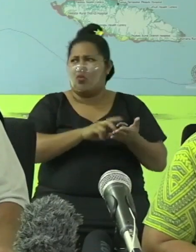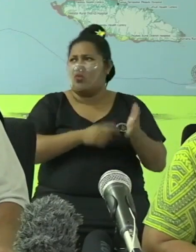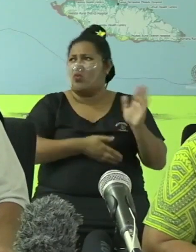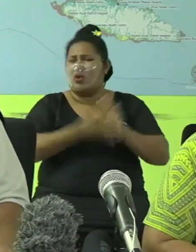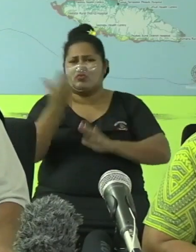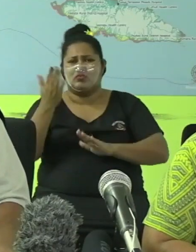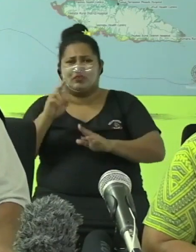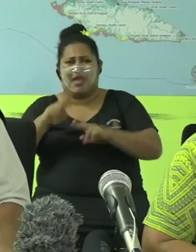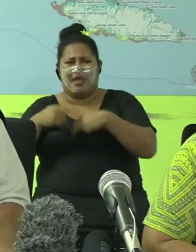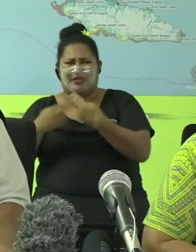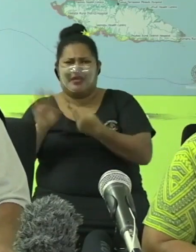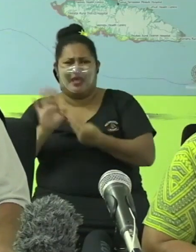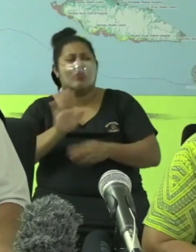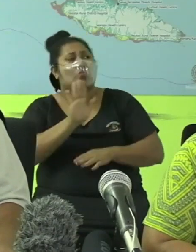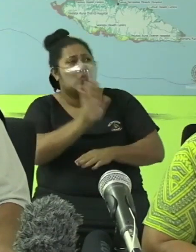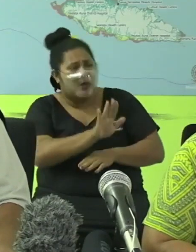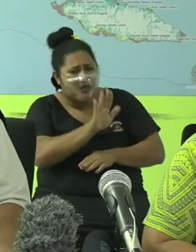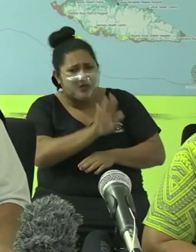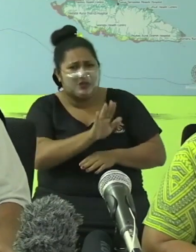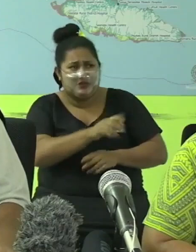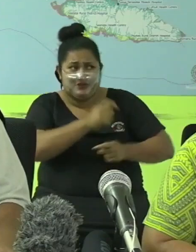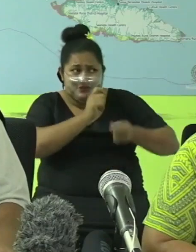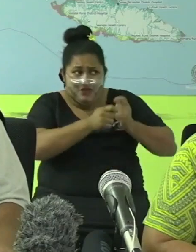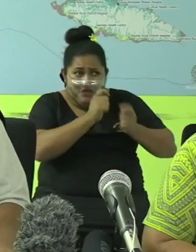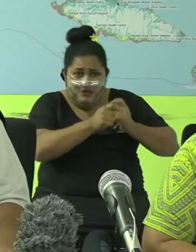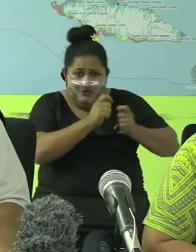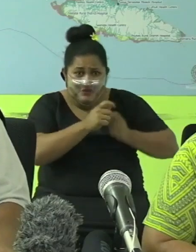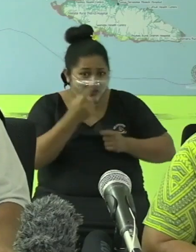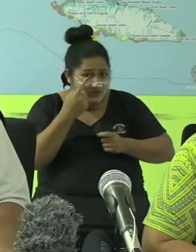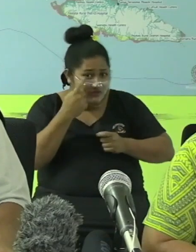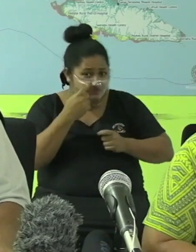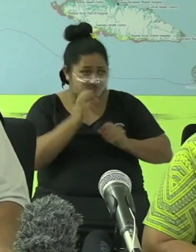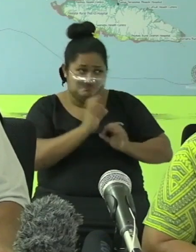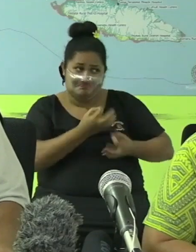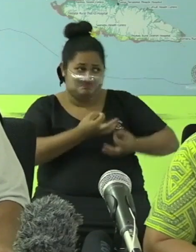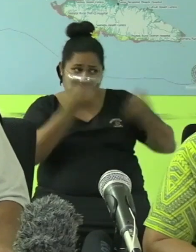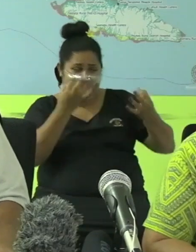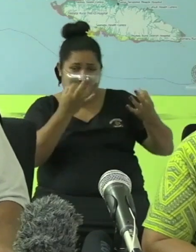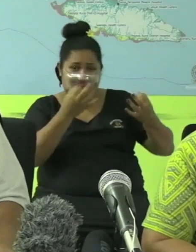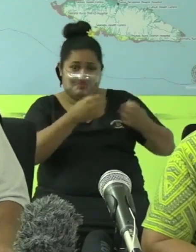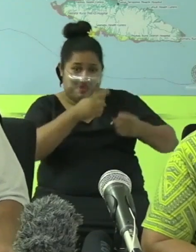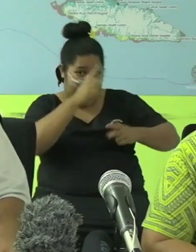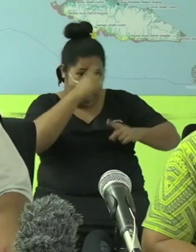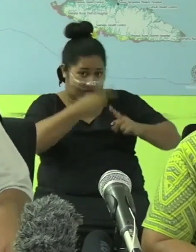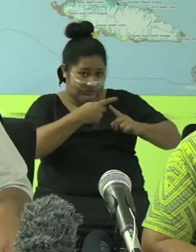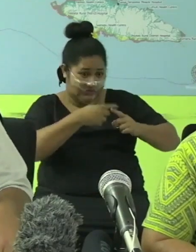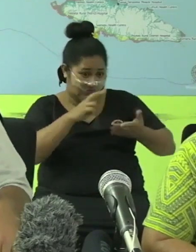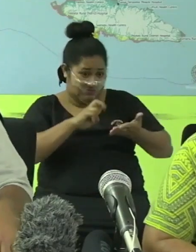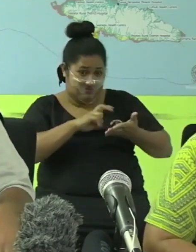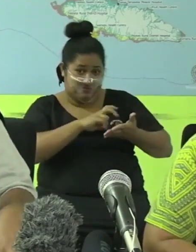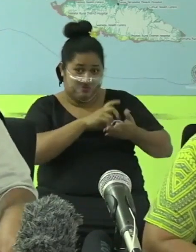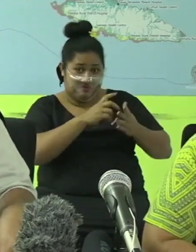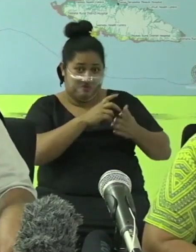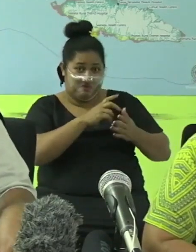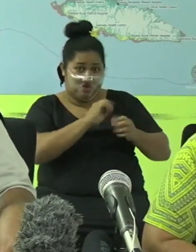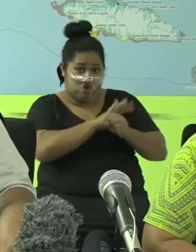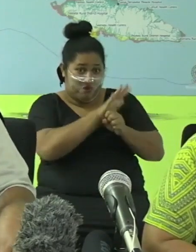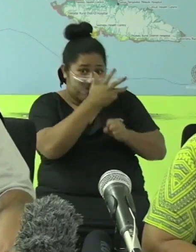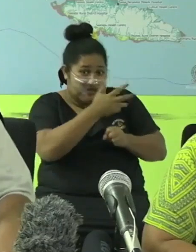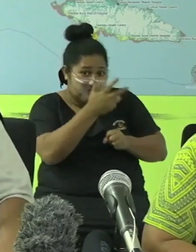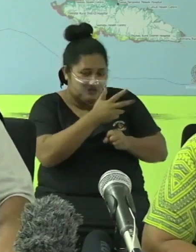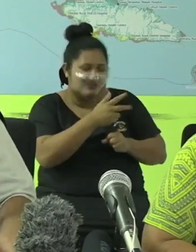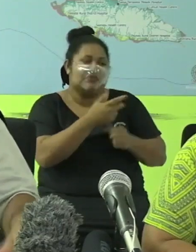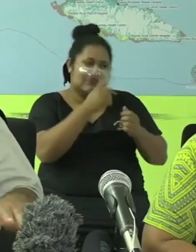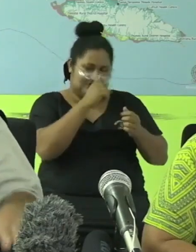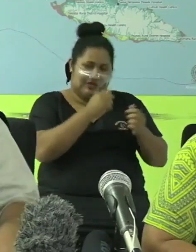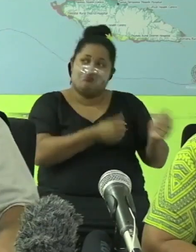ai o mautu le rako test o negative ia ntoi o leo ratou ainga o i e mawhailo o